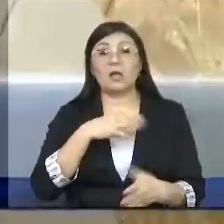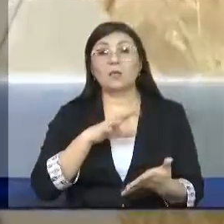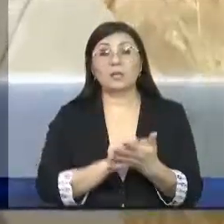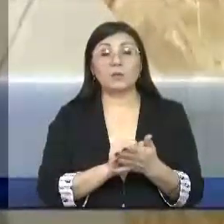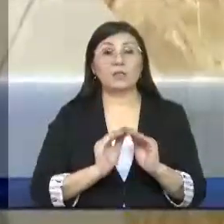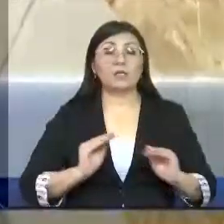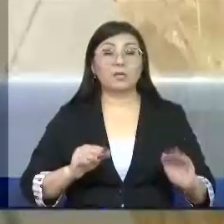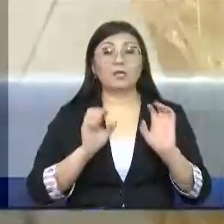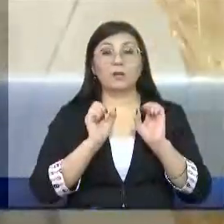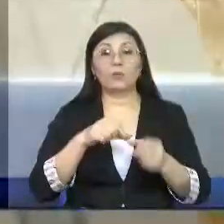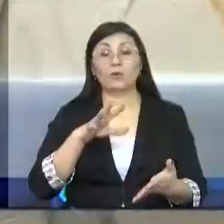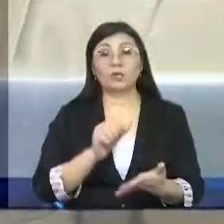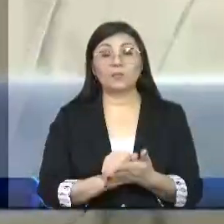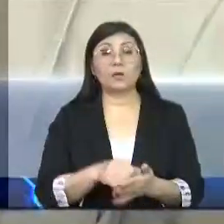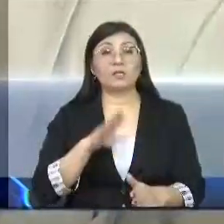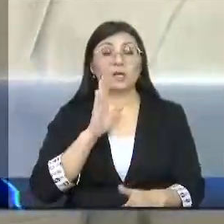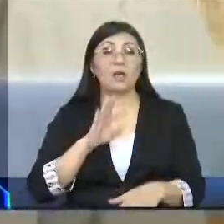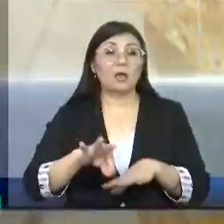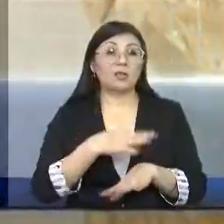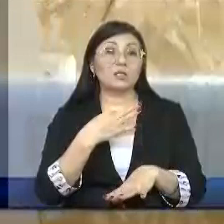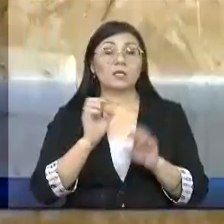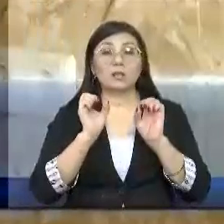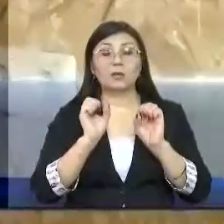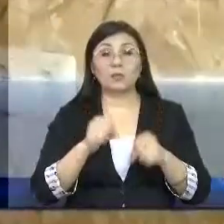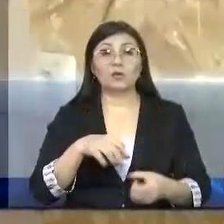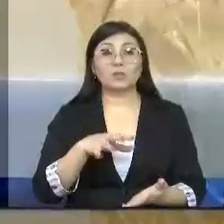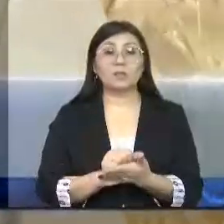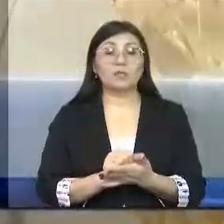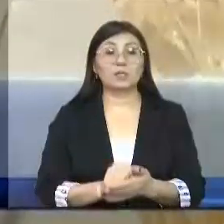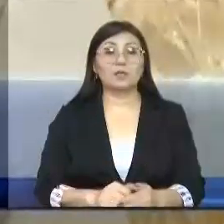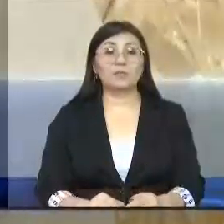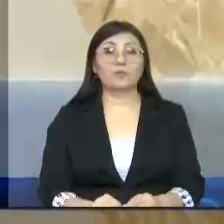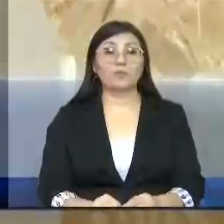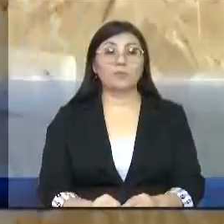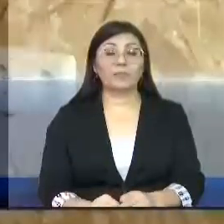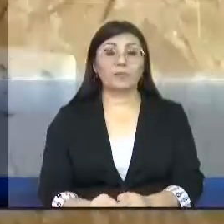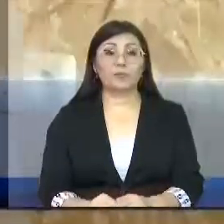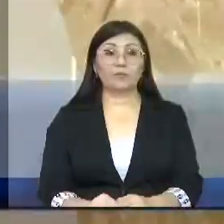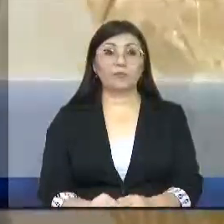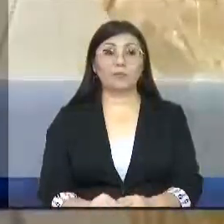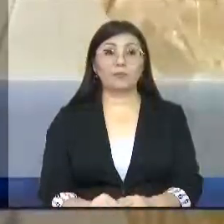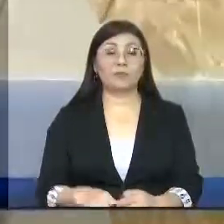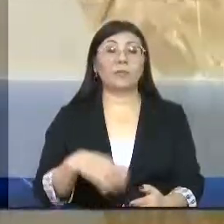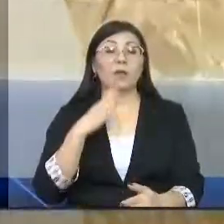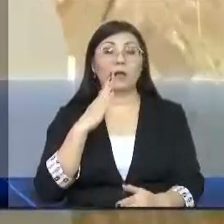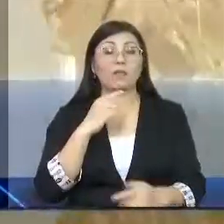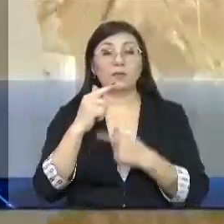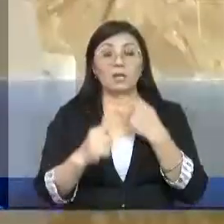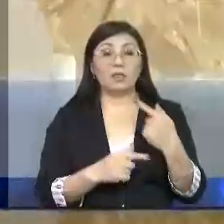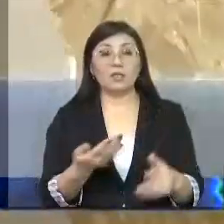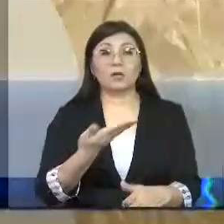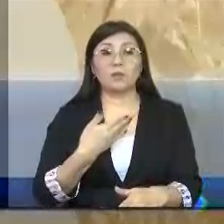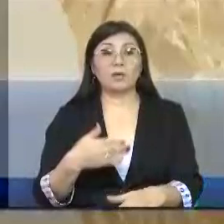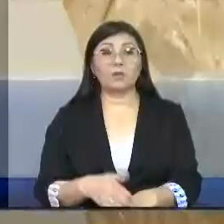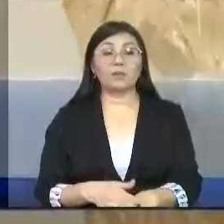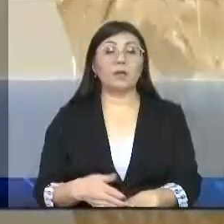могут мои заниматься. Вот, что и произошло. И вот в дальнейшем мы это, как